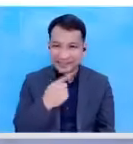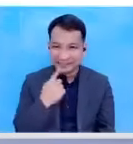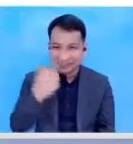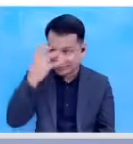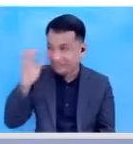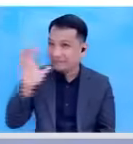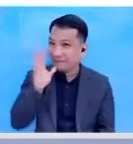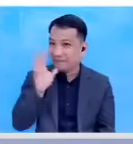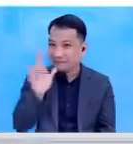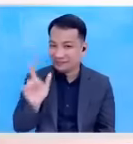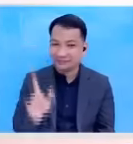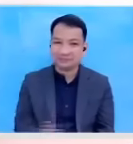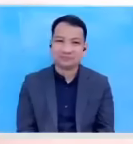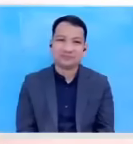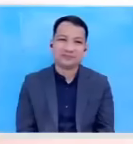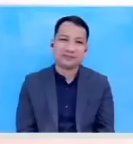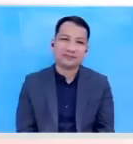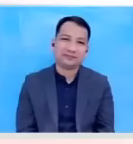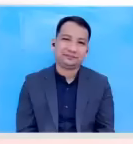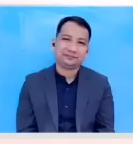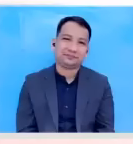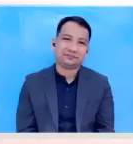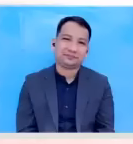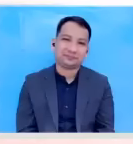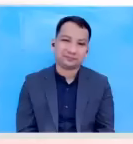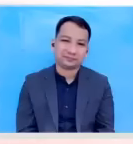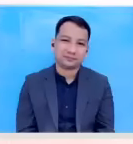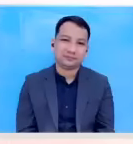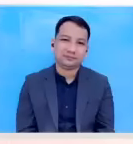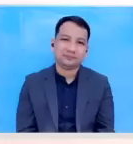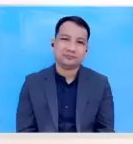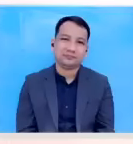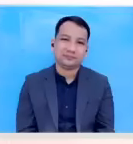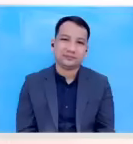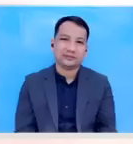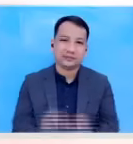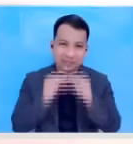Okay, so hindi ka nakuha sa dagger, para may mga voodoo na siya na sasabihin.